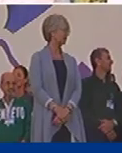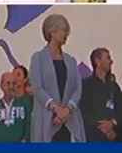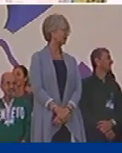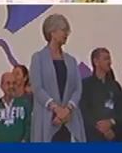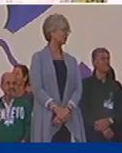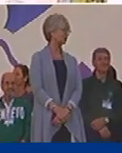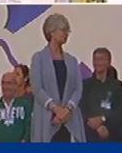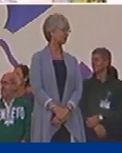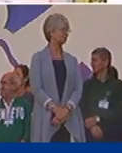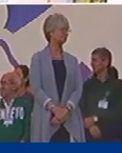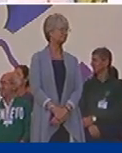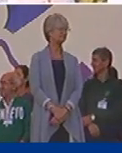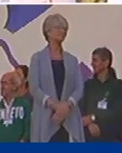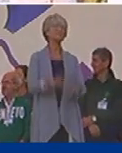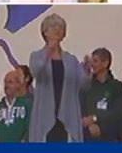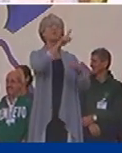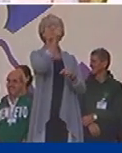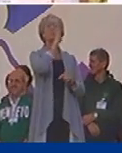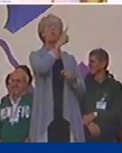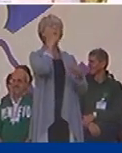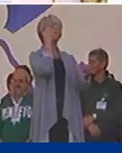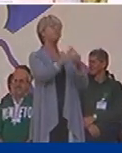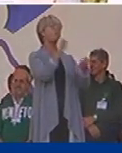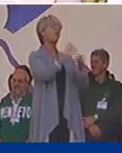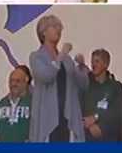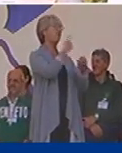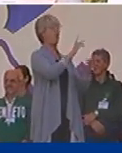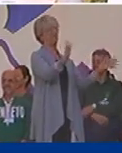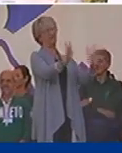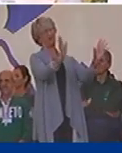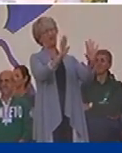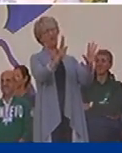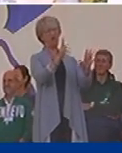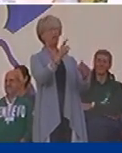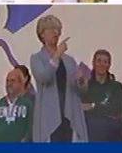no? Che poi dicono che siamo maleducati, dai.